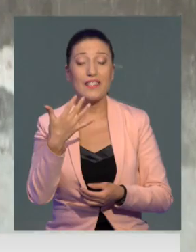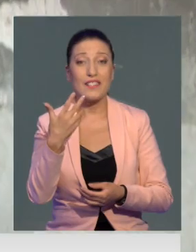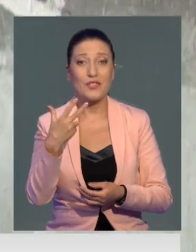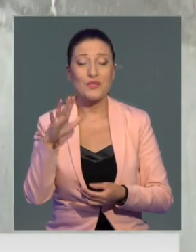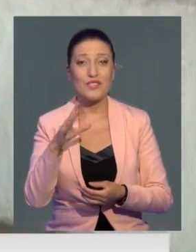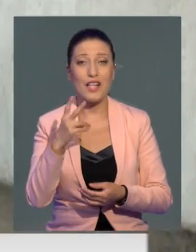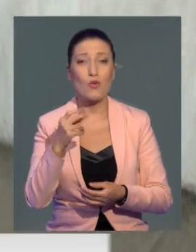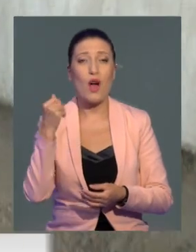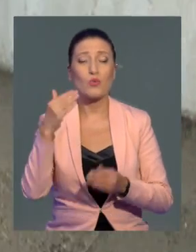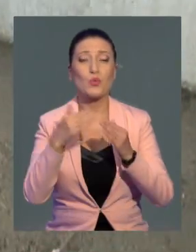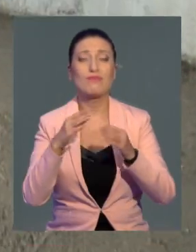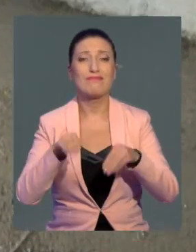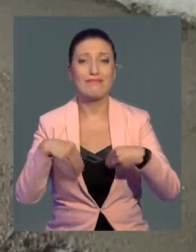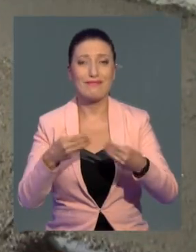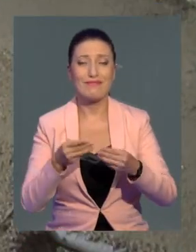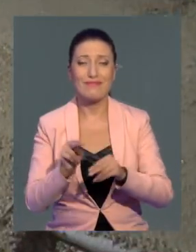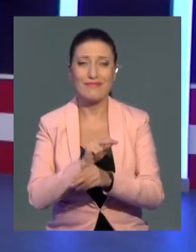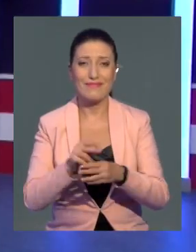է։ Աղվան Ասոյան, Հայլուր։